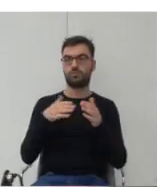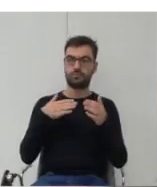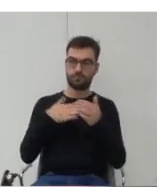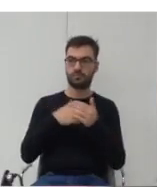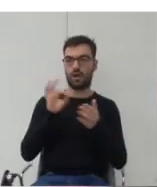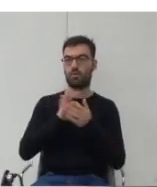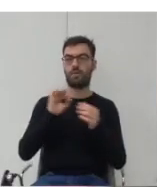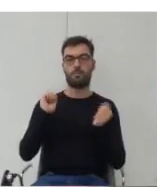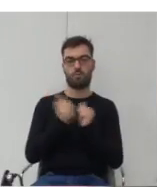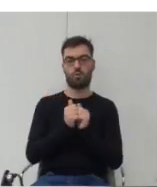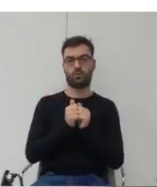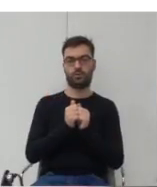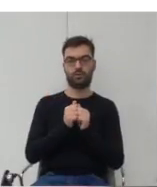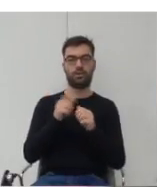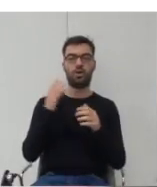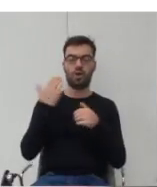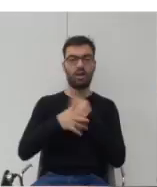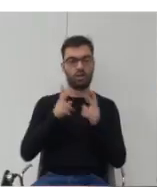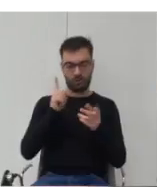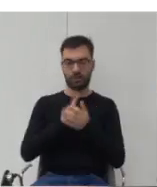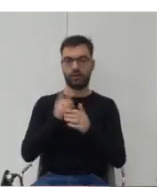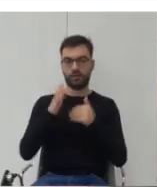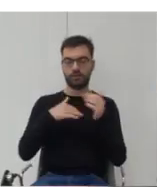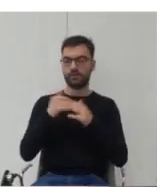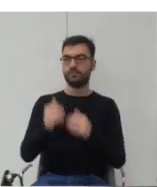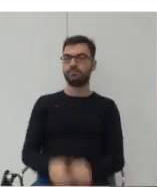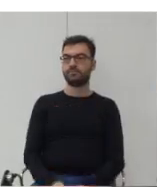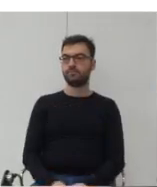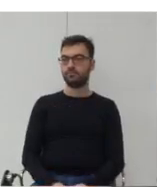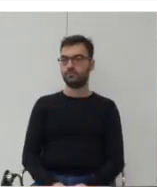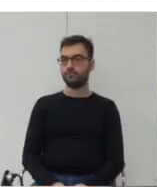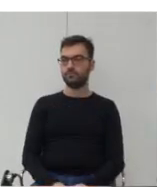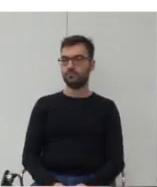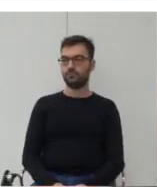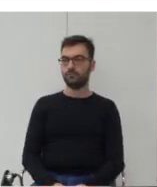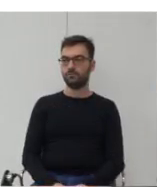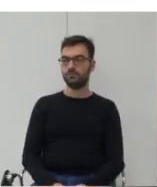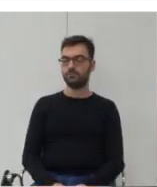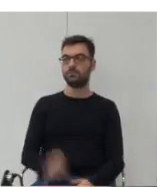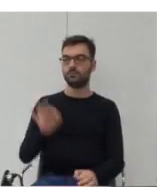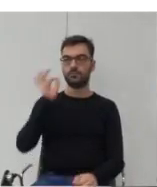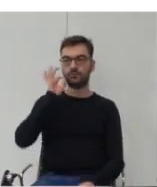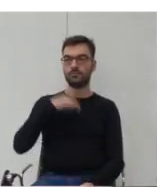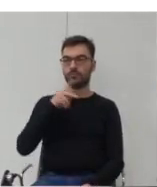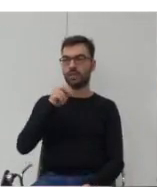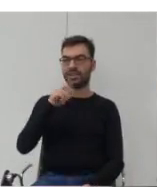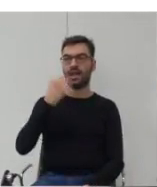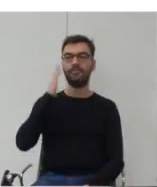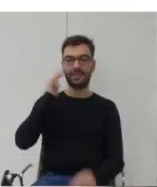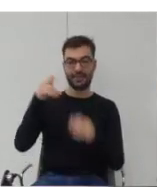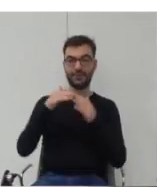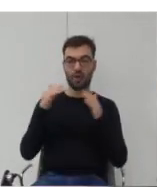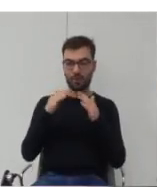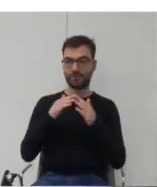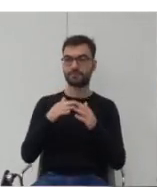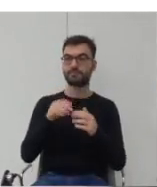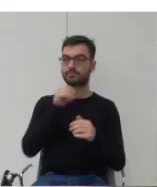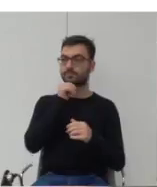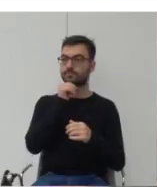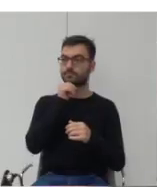do mrozów, do końca listopada i w tym momencie pani Krystyna mieszka w tym domku, który